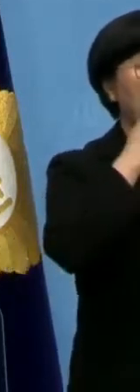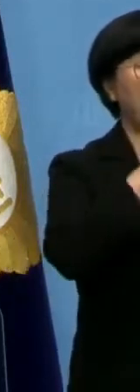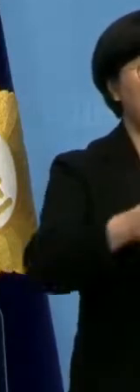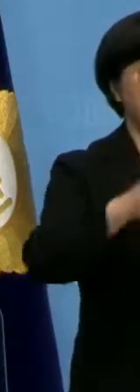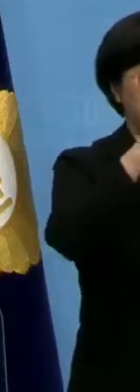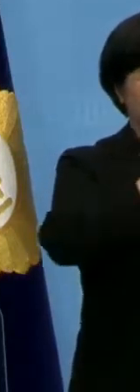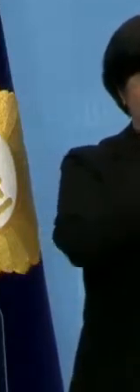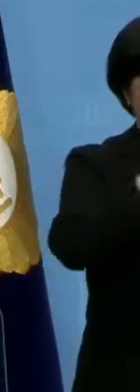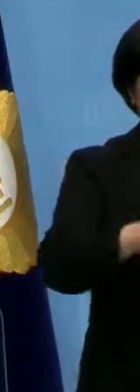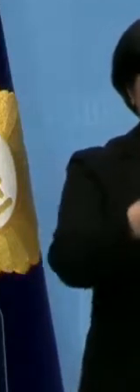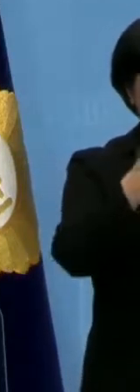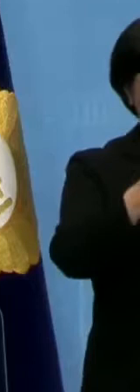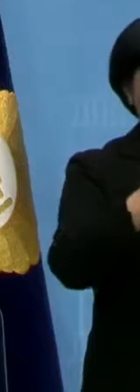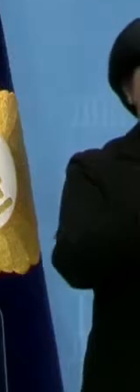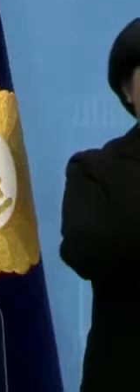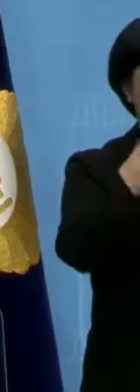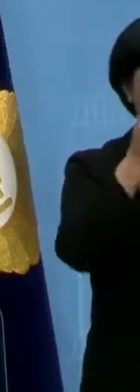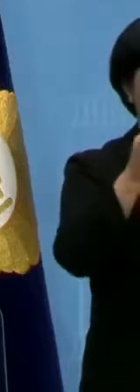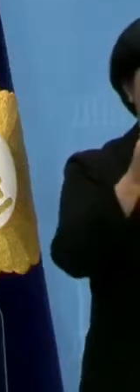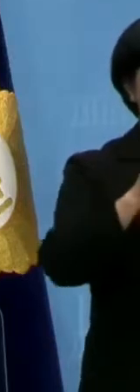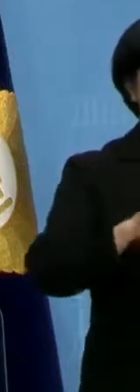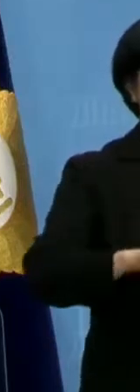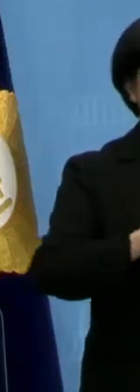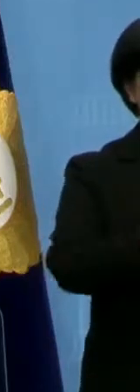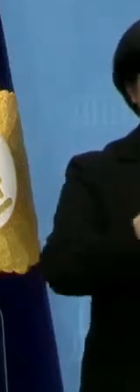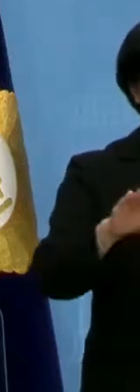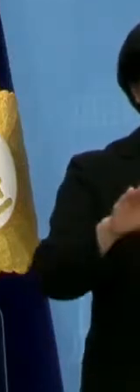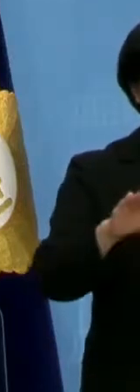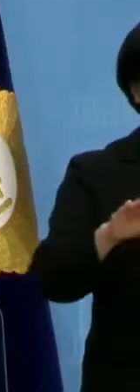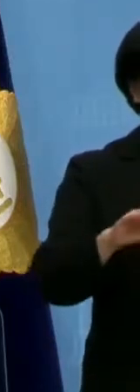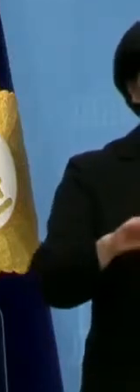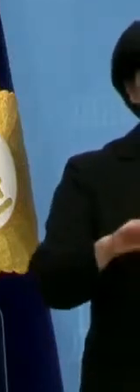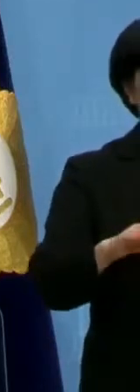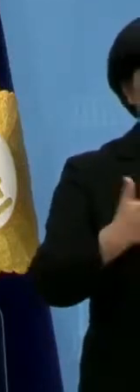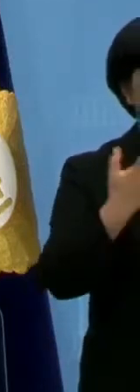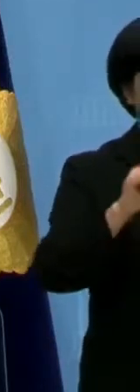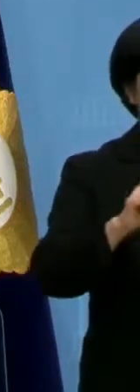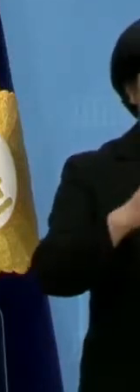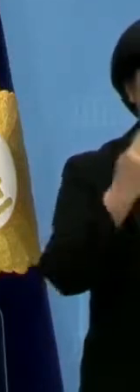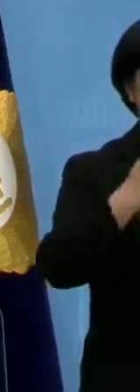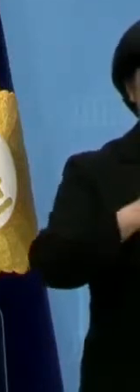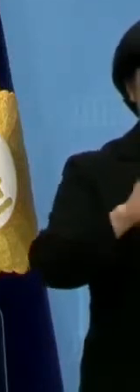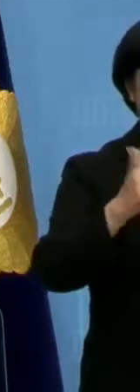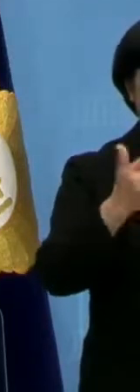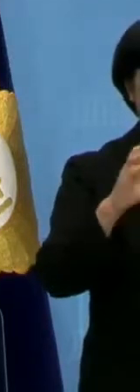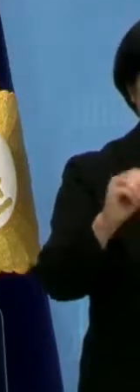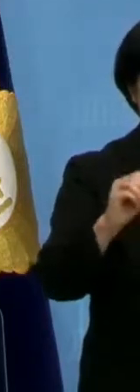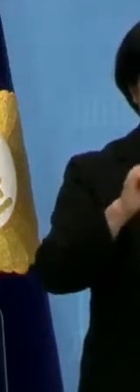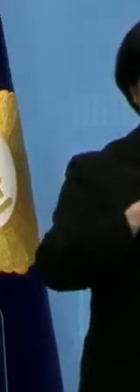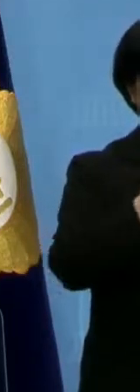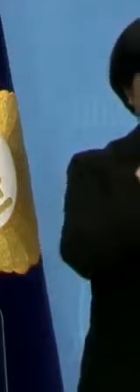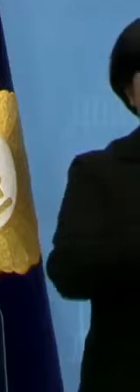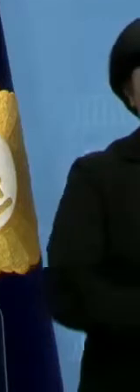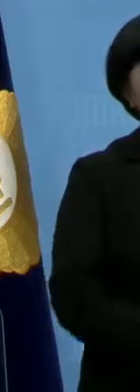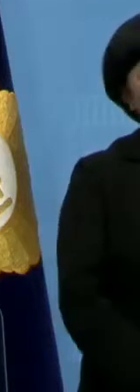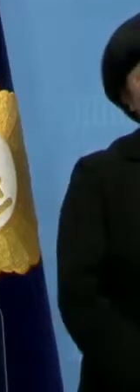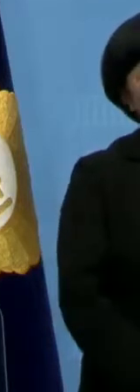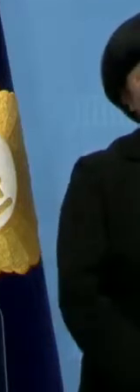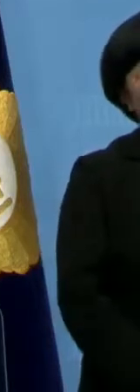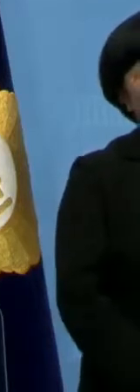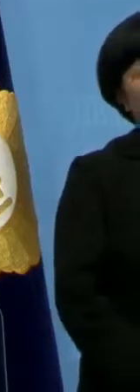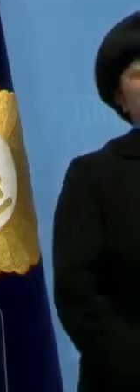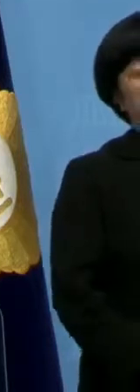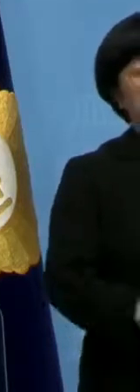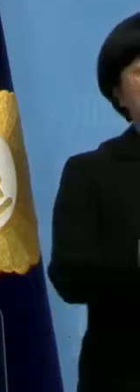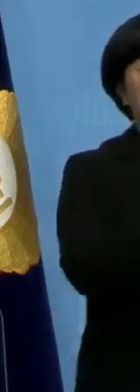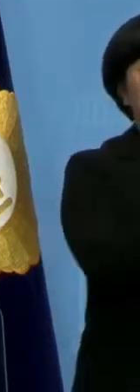손해배상 소송의 소송액은 오늘 기준으로 26억 1,600만 원에 이릅니다.